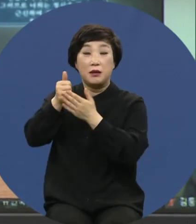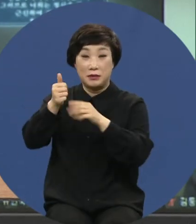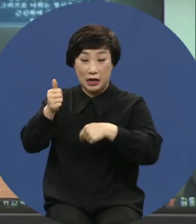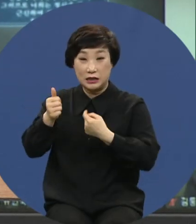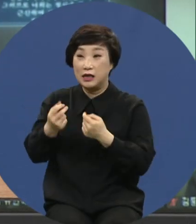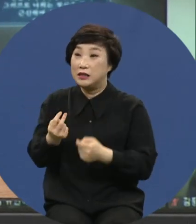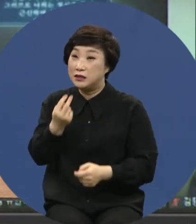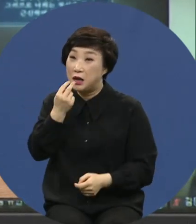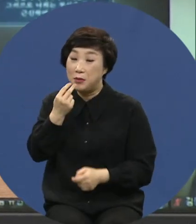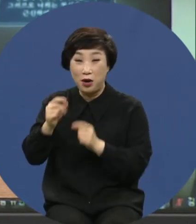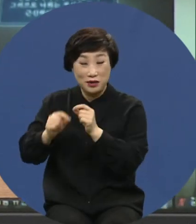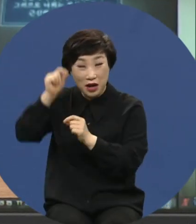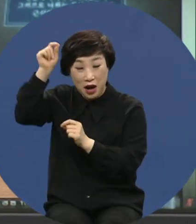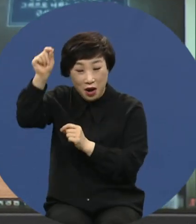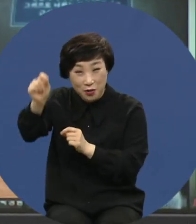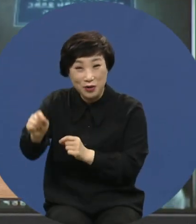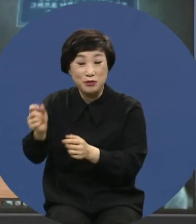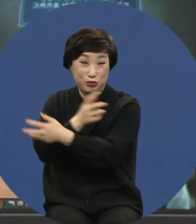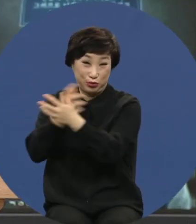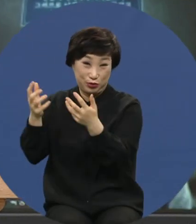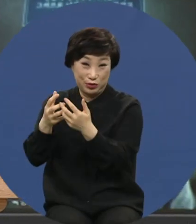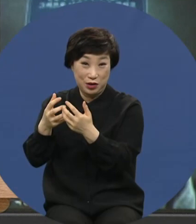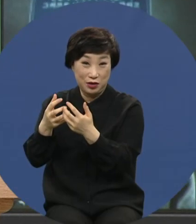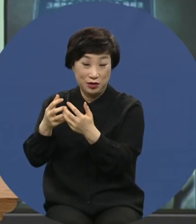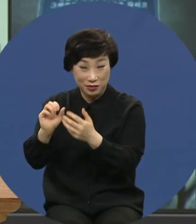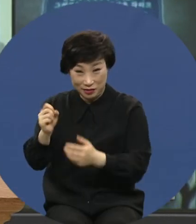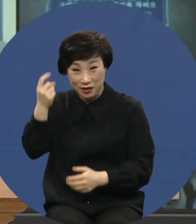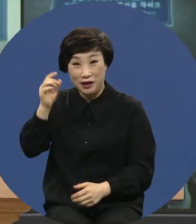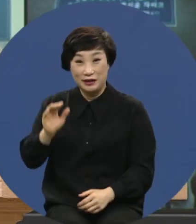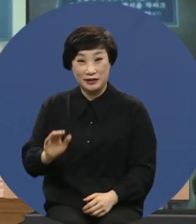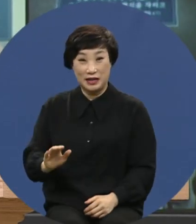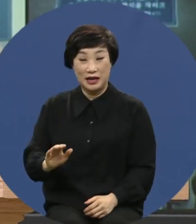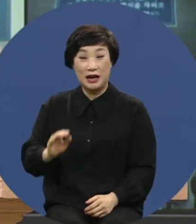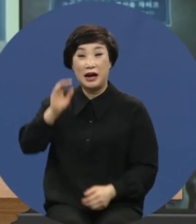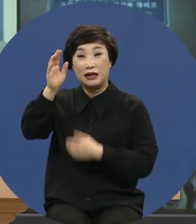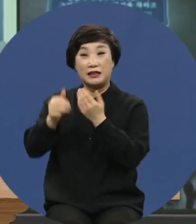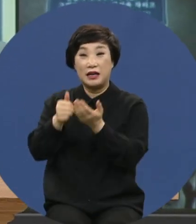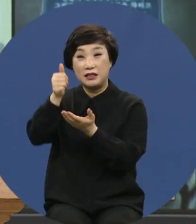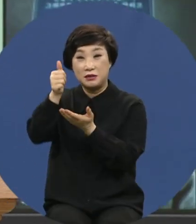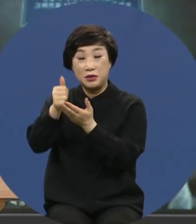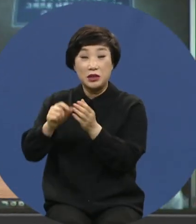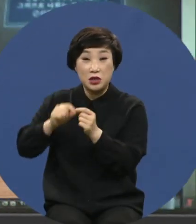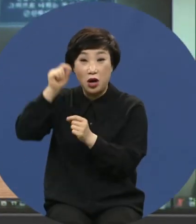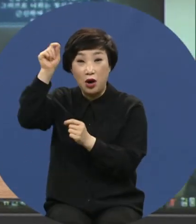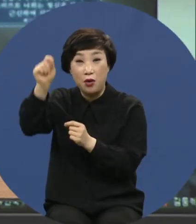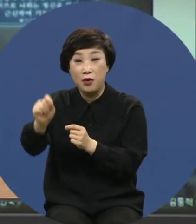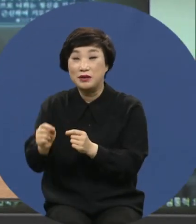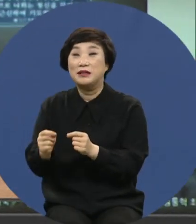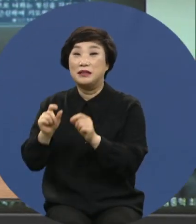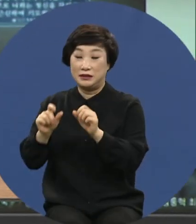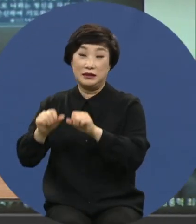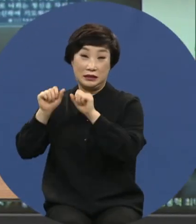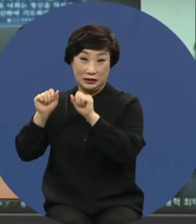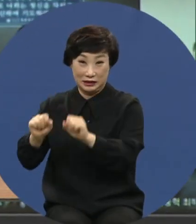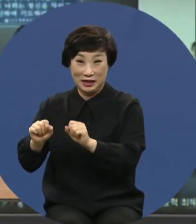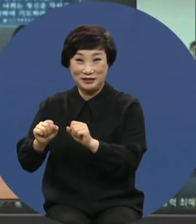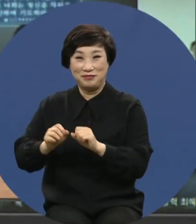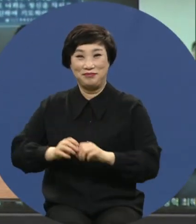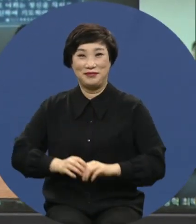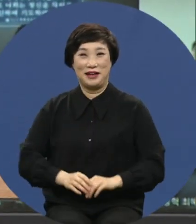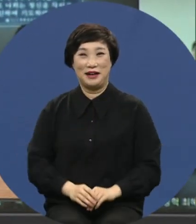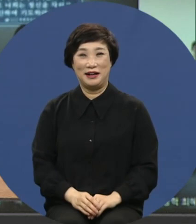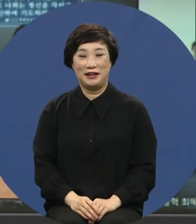자신의 생명은 영원히 풍성함으로 말미암아 하나님은 영원히 살게 되는 것입니다.